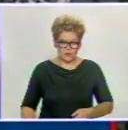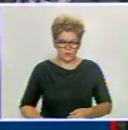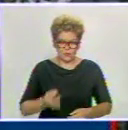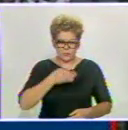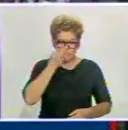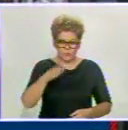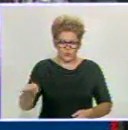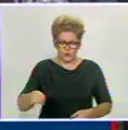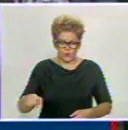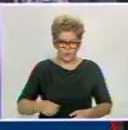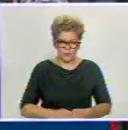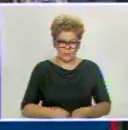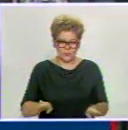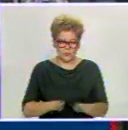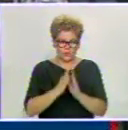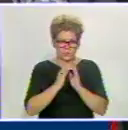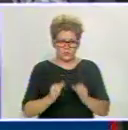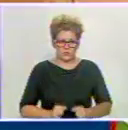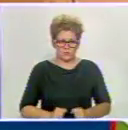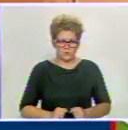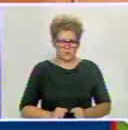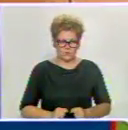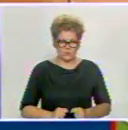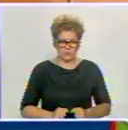explicat copiii și colegii.